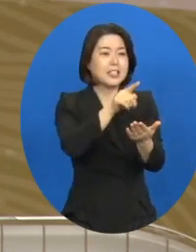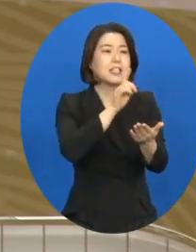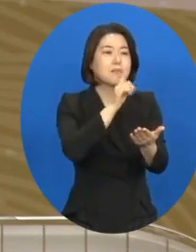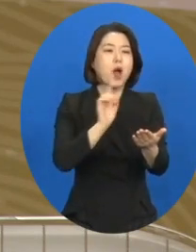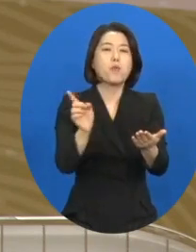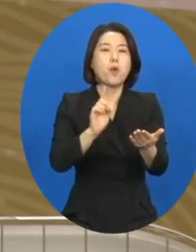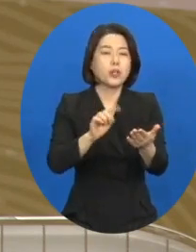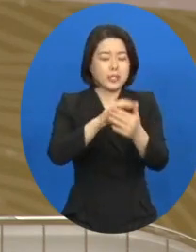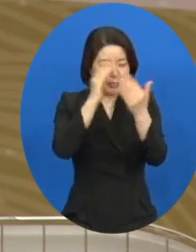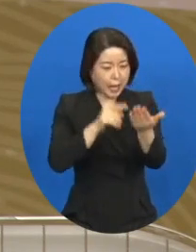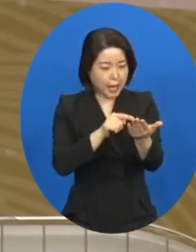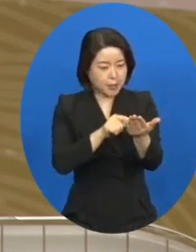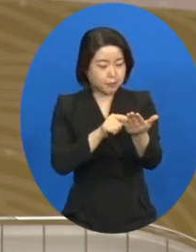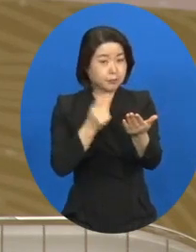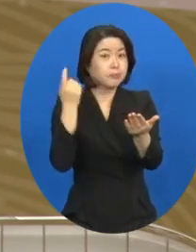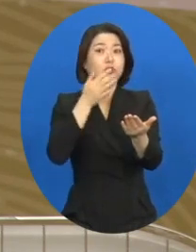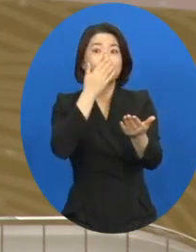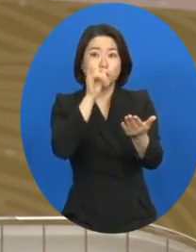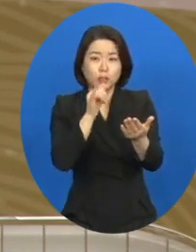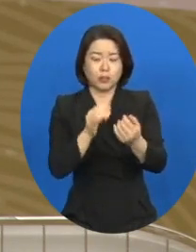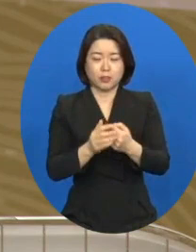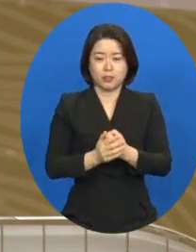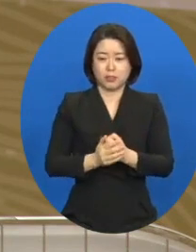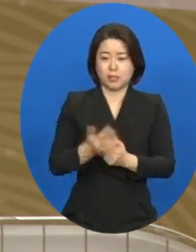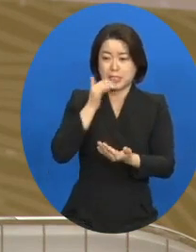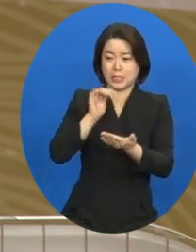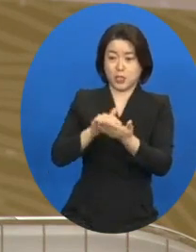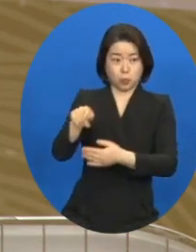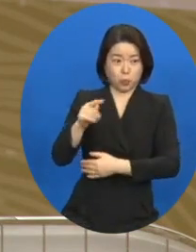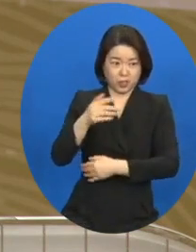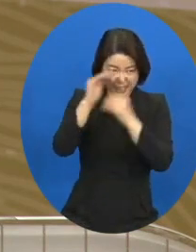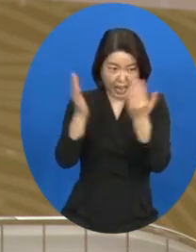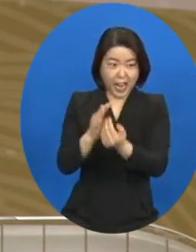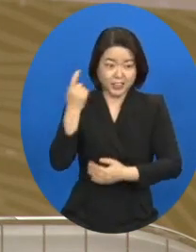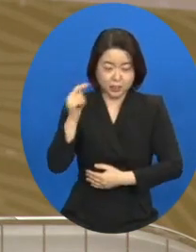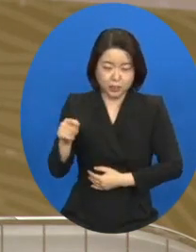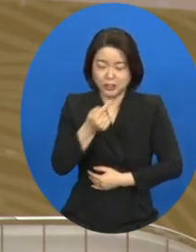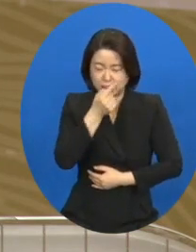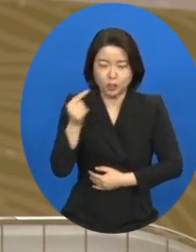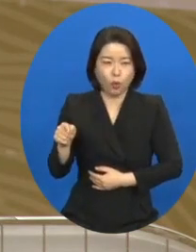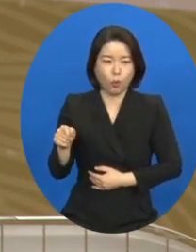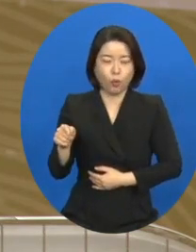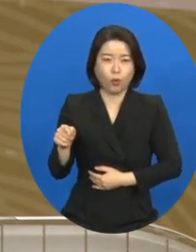나와. 그런 뜻이죠. 이 돌이 다 들었어. 돌이 증거야.